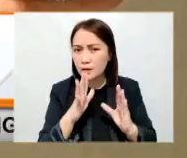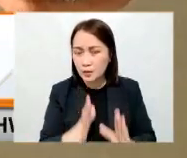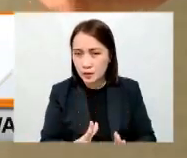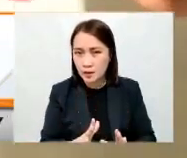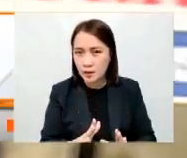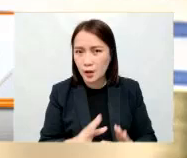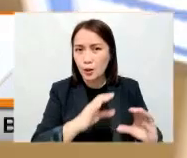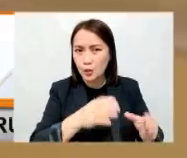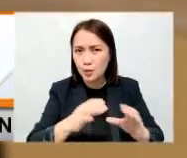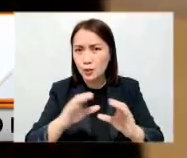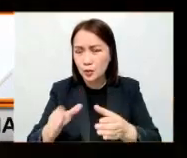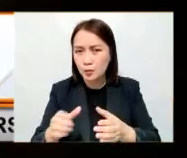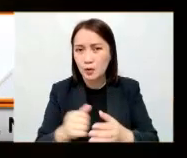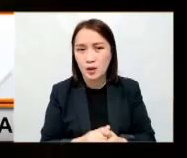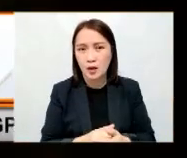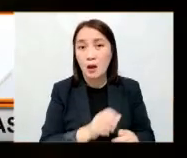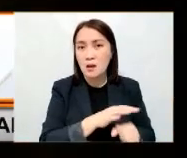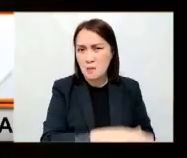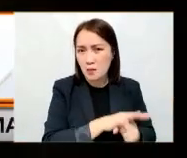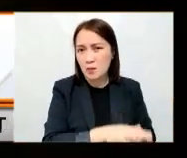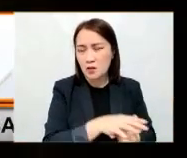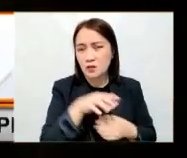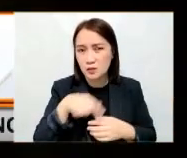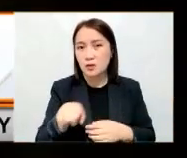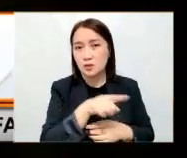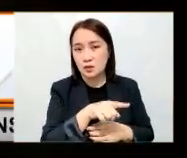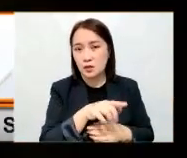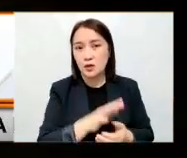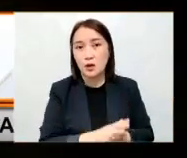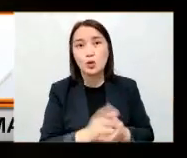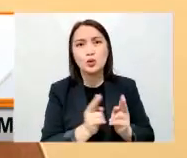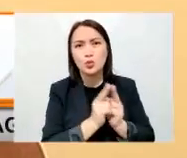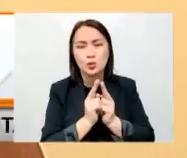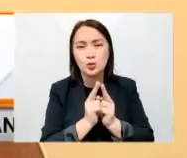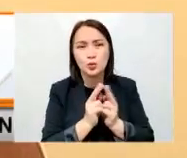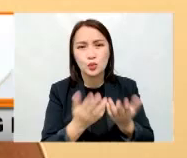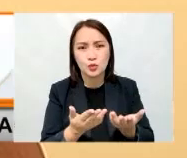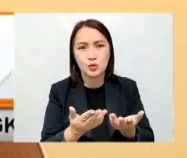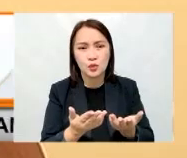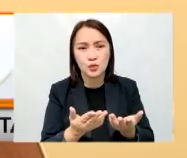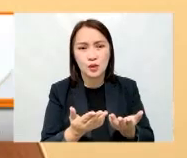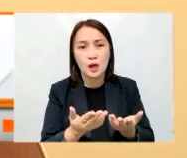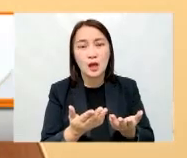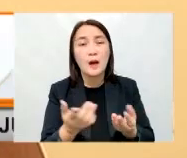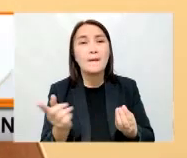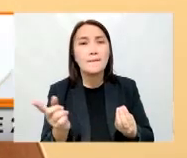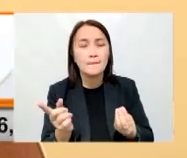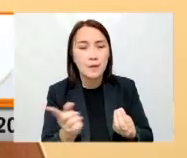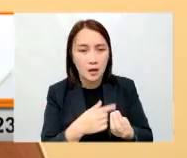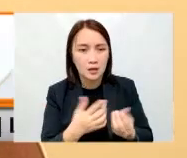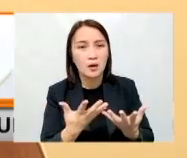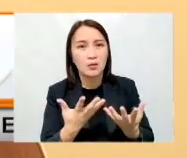ito, pagpapatahimik ito, union busting ito sa pinakamadaling sabi. Tahasang paglabag sa